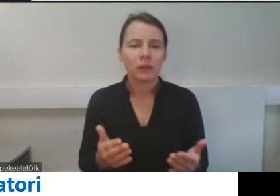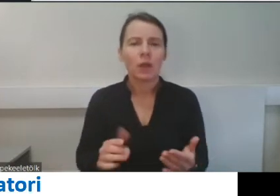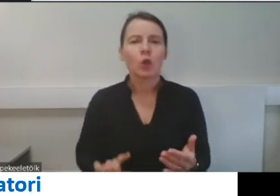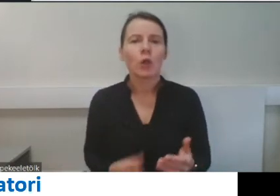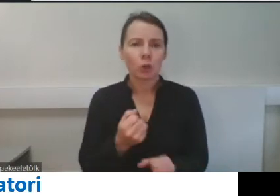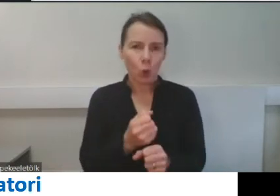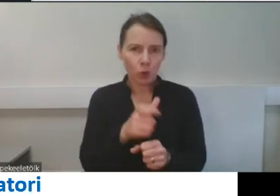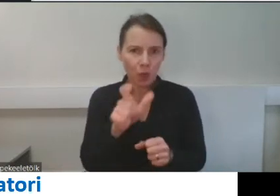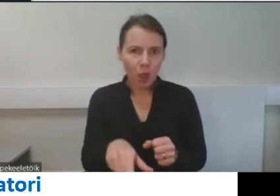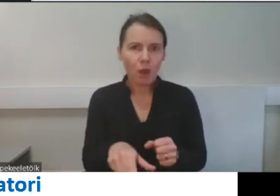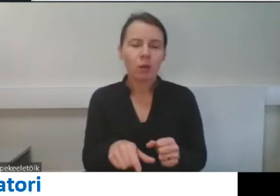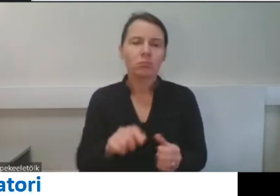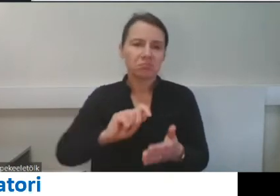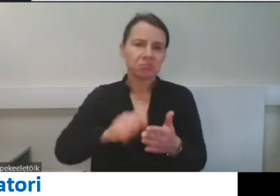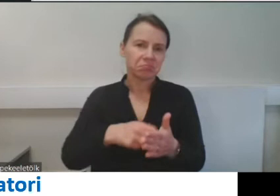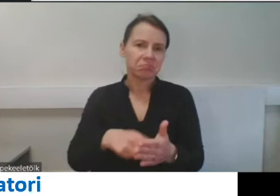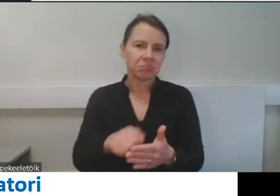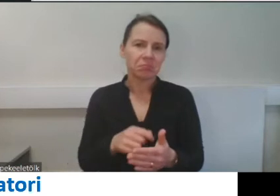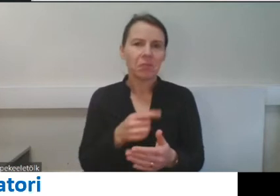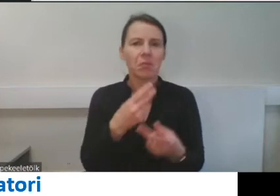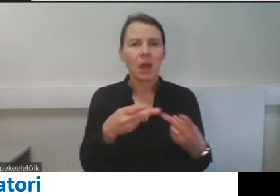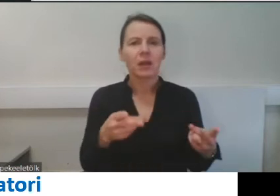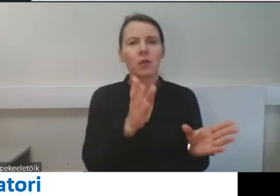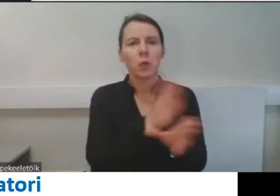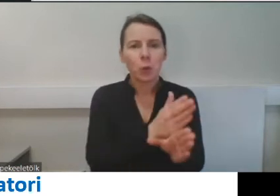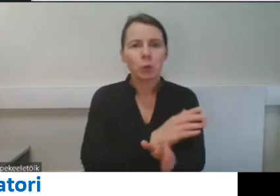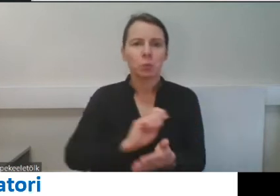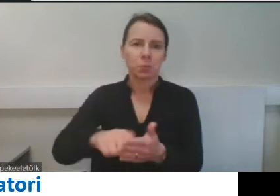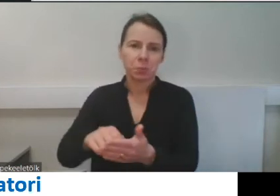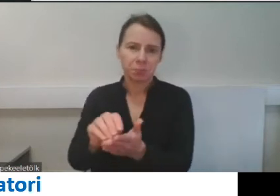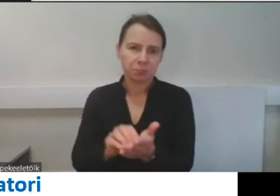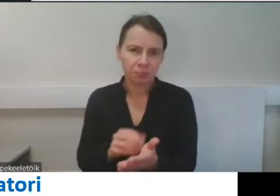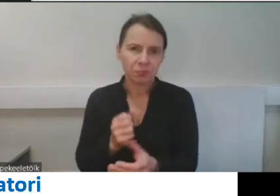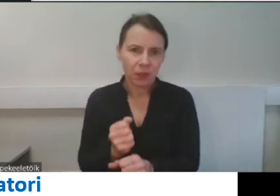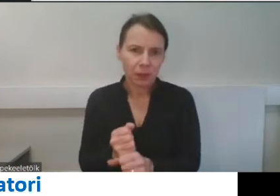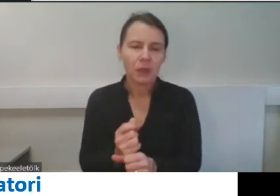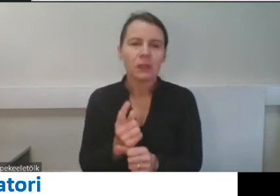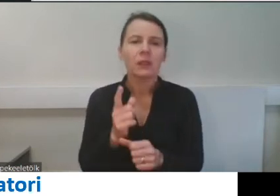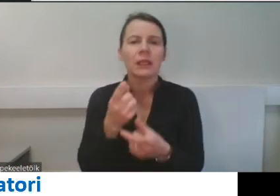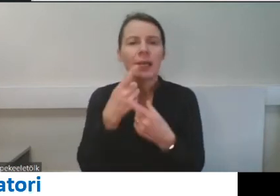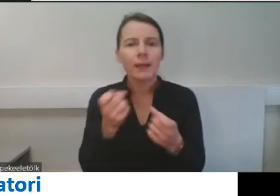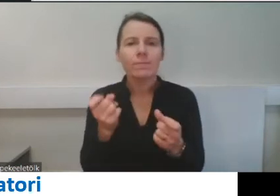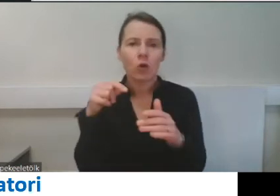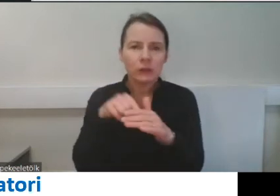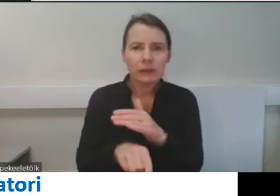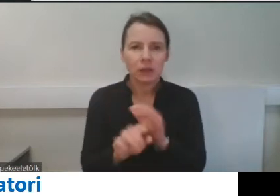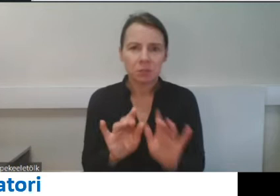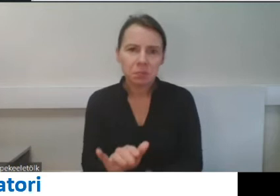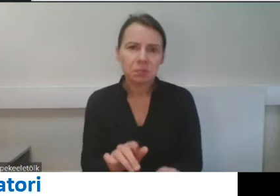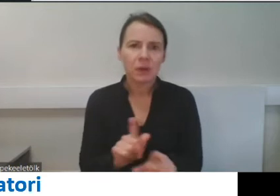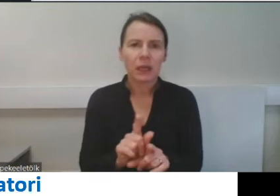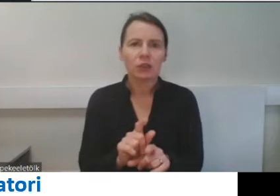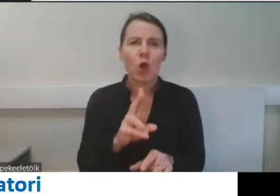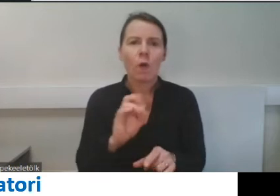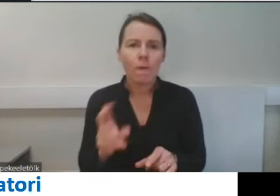hüppeliselt kasvas ligi 2000 inimese võrra, kui meil on varasemalt olnud koduteenuse saajate arv circa 6000,